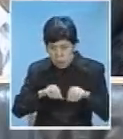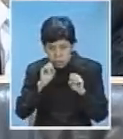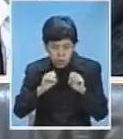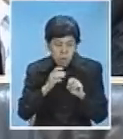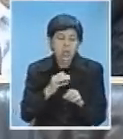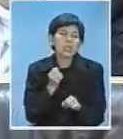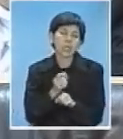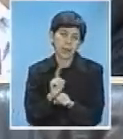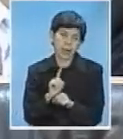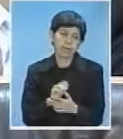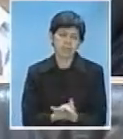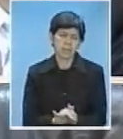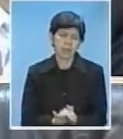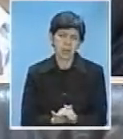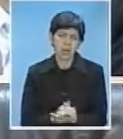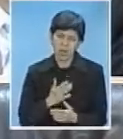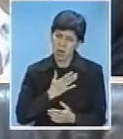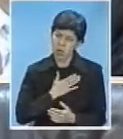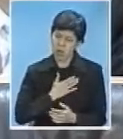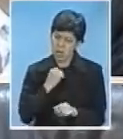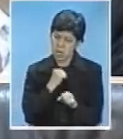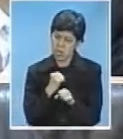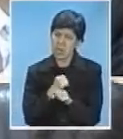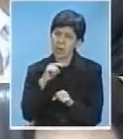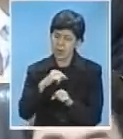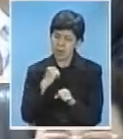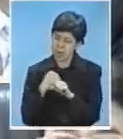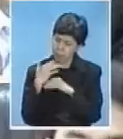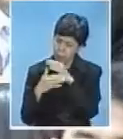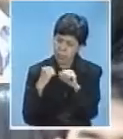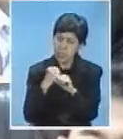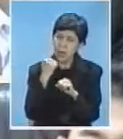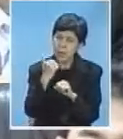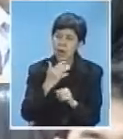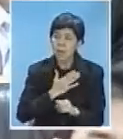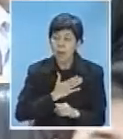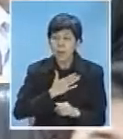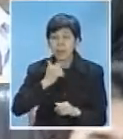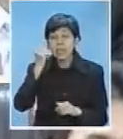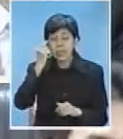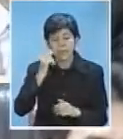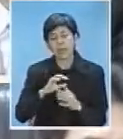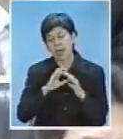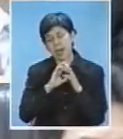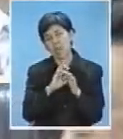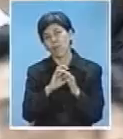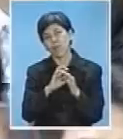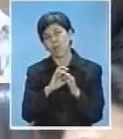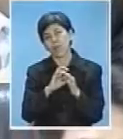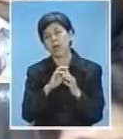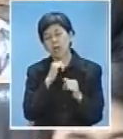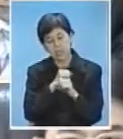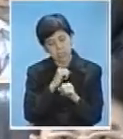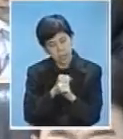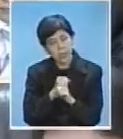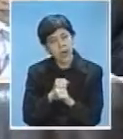าสิ่งหนึ่งที่จะทำให้สิ่งเหล่านี้เดินทางไปได้ผมเชื่อว่าขึ้นอยู่กับการสร้างศรั